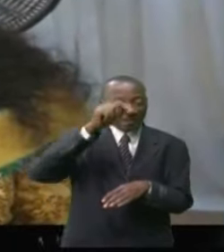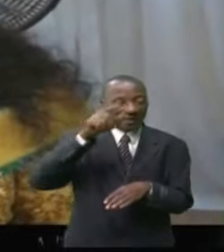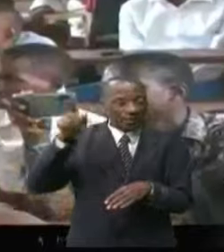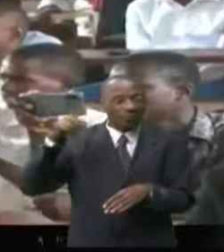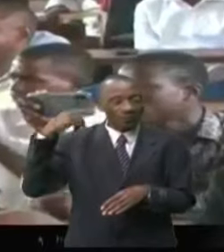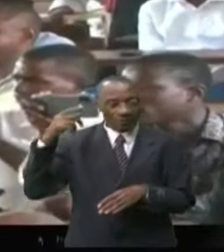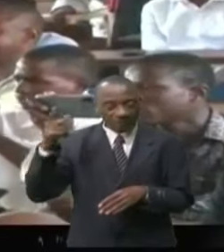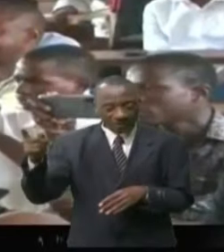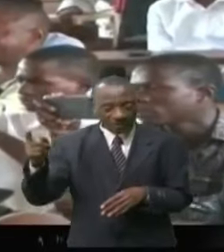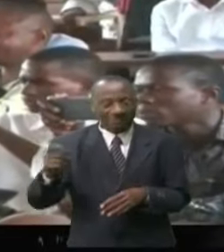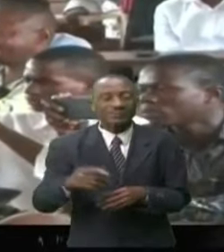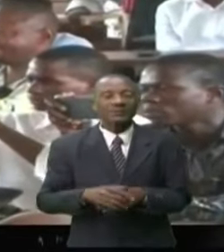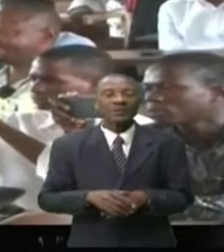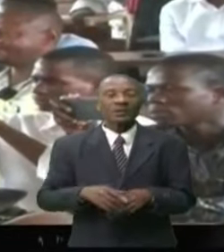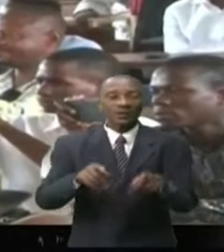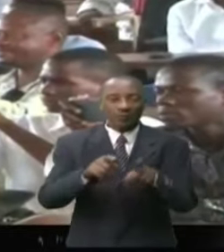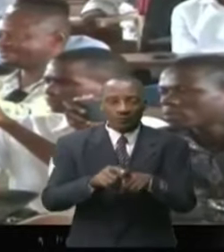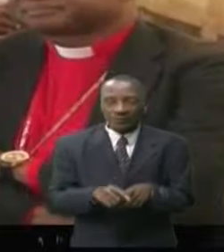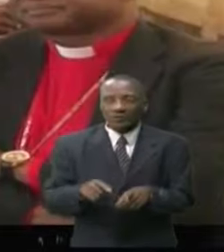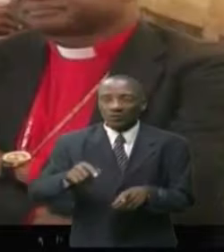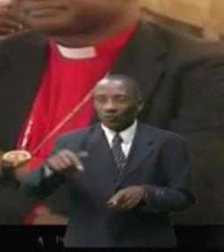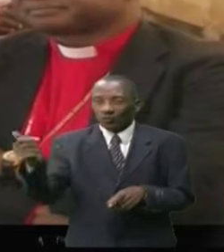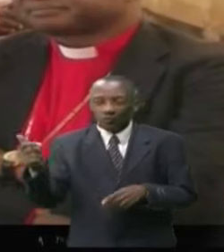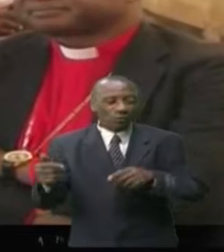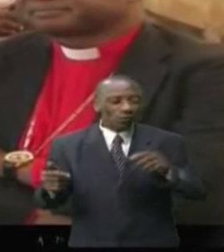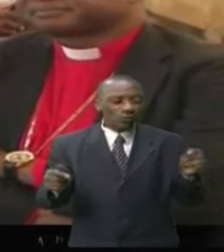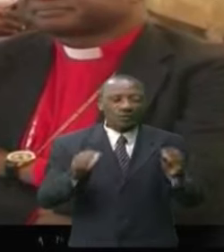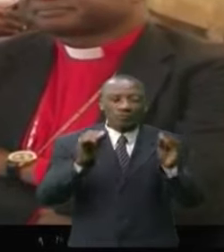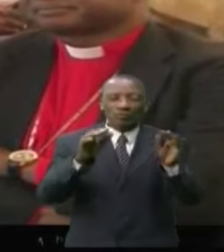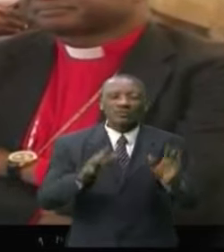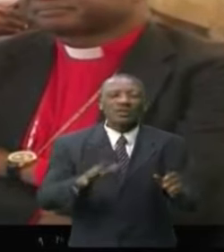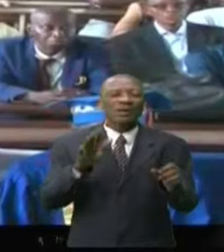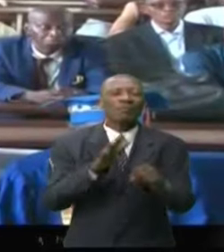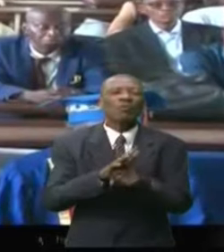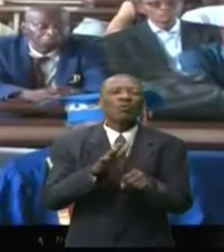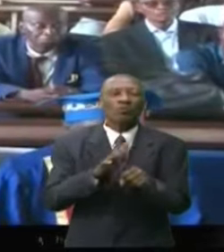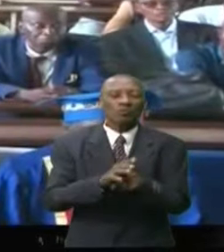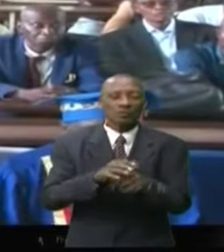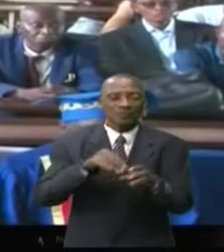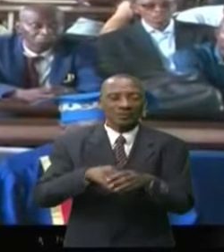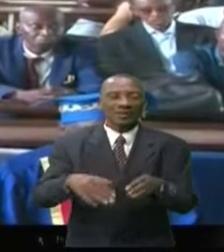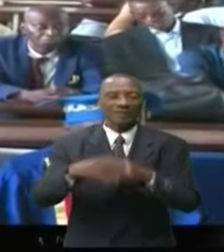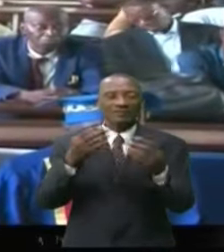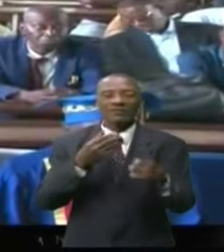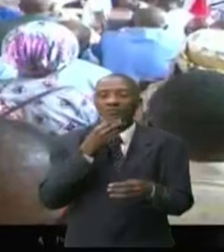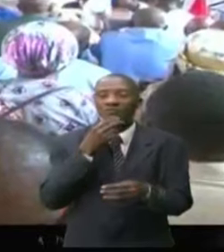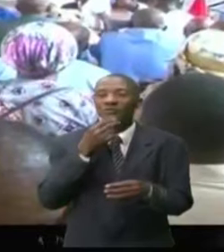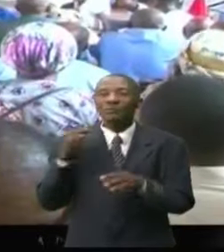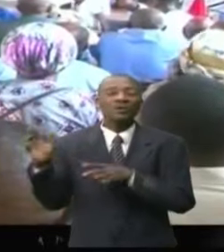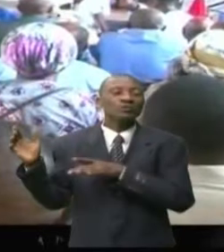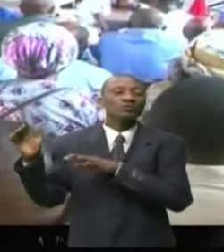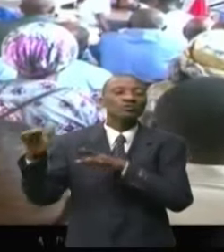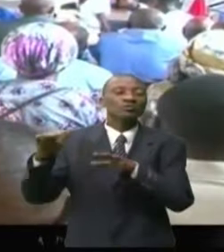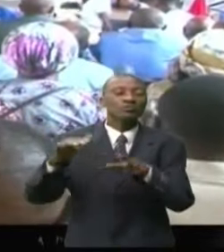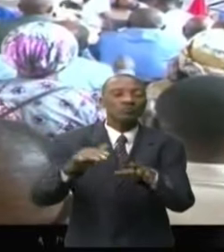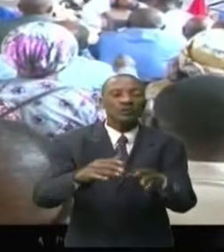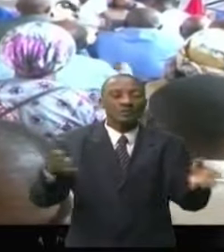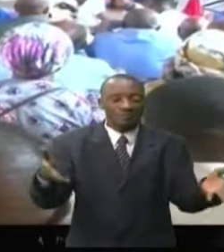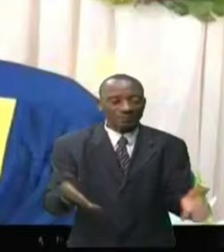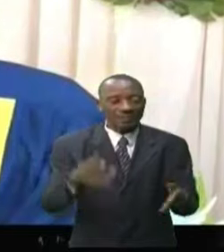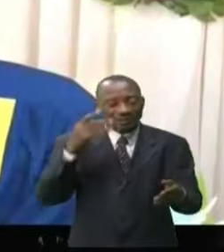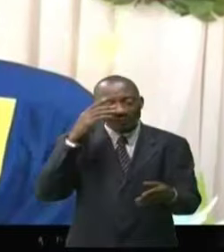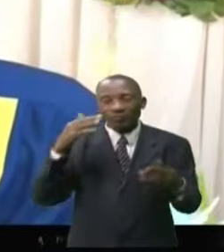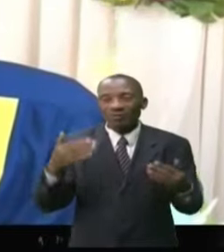cette première institution universitaire du casï oriental au rant des grands c'était avant de donner les avantages qu'apporte le 3e cycle à